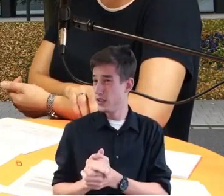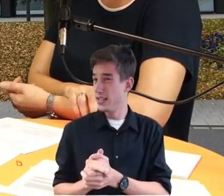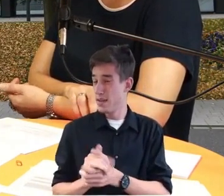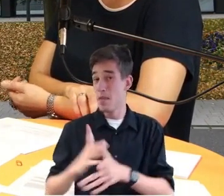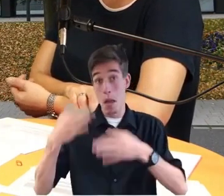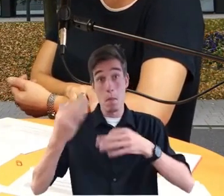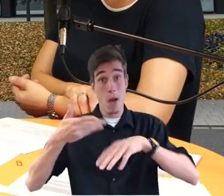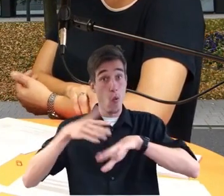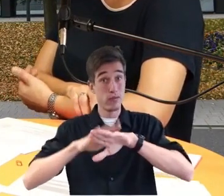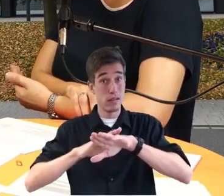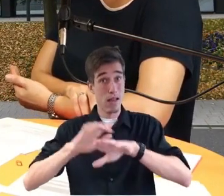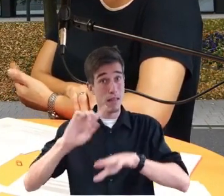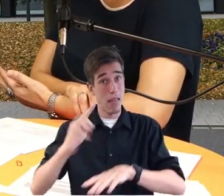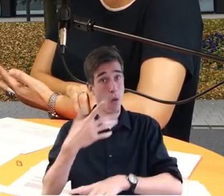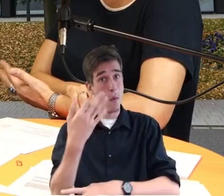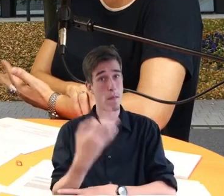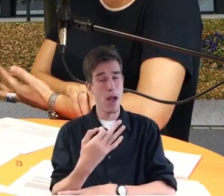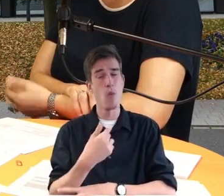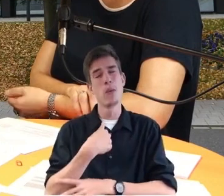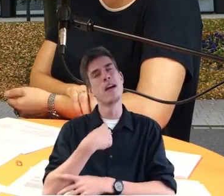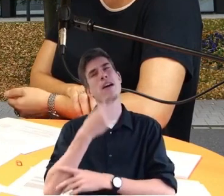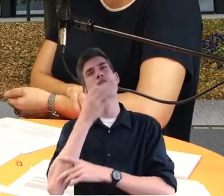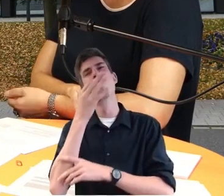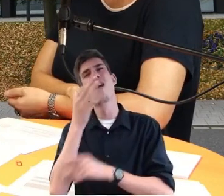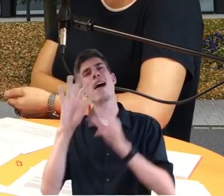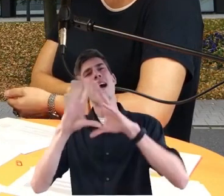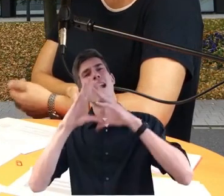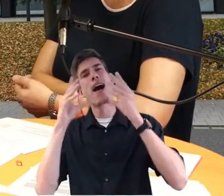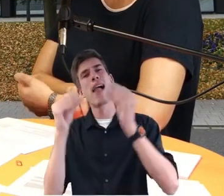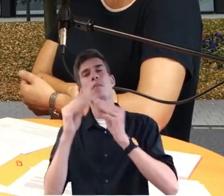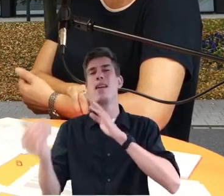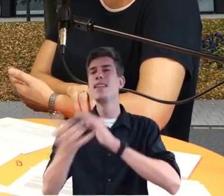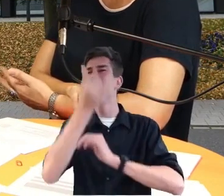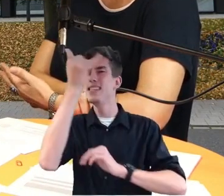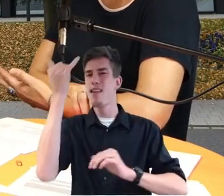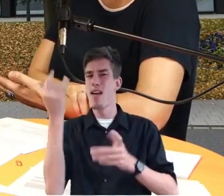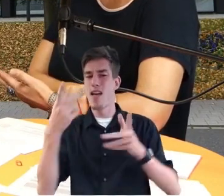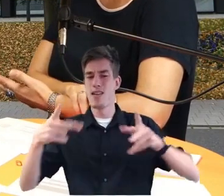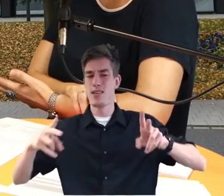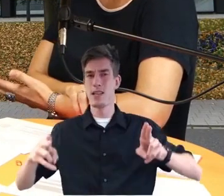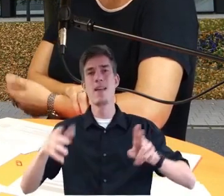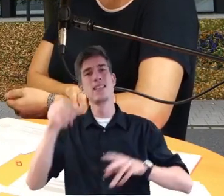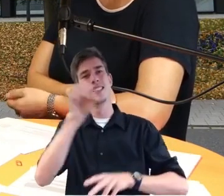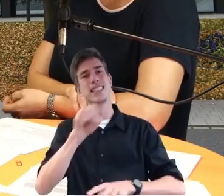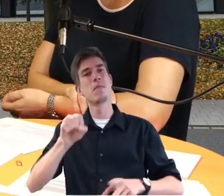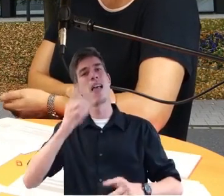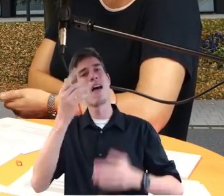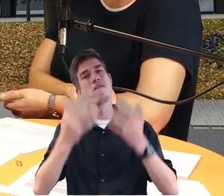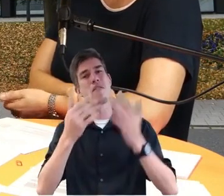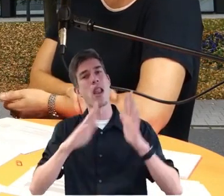starb anbringen wie viele seminare können sie überhaupt übers jahr anbieten